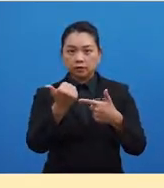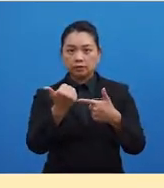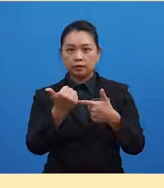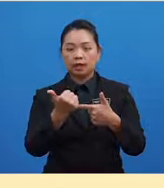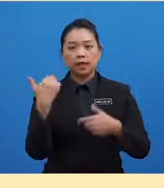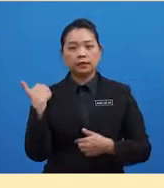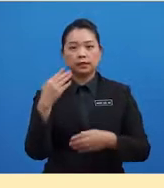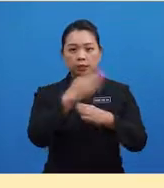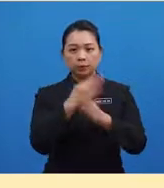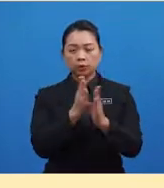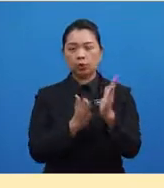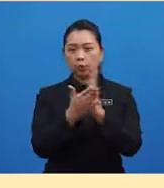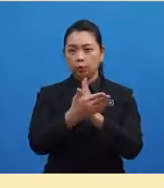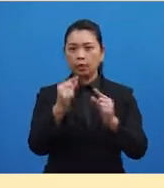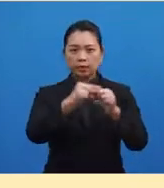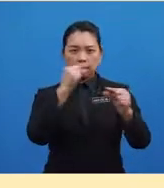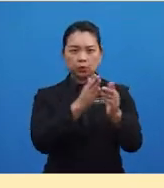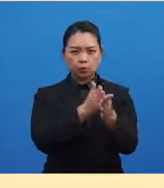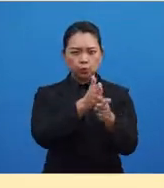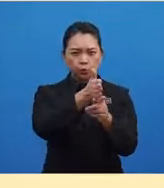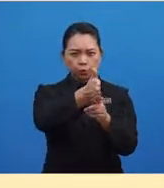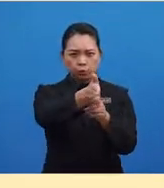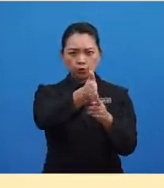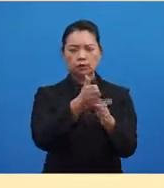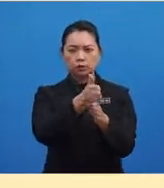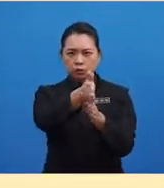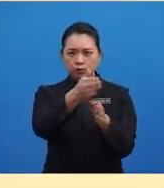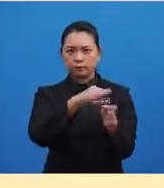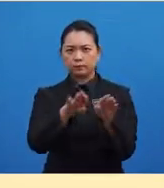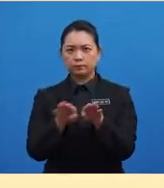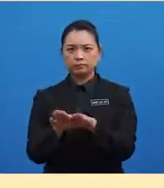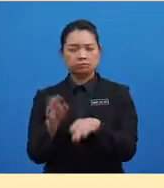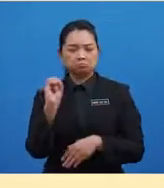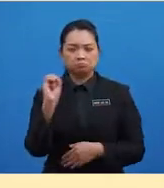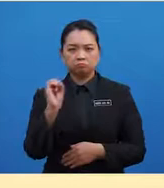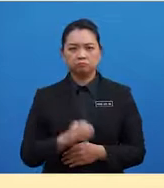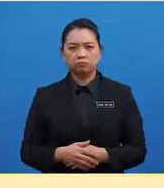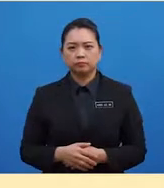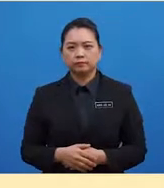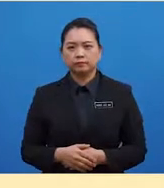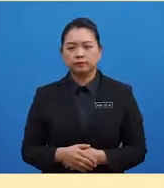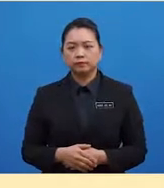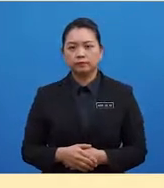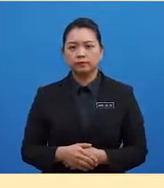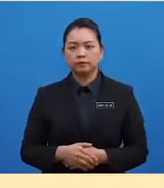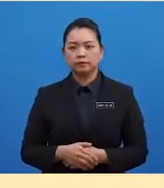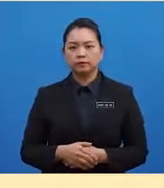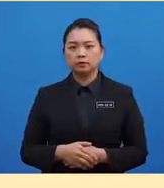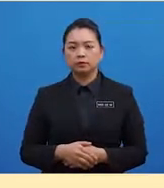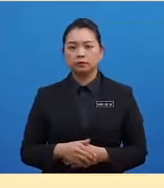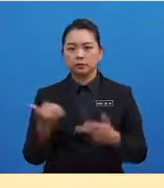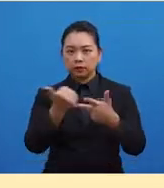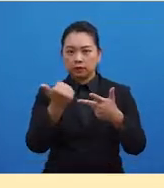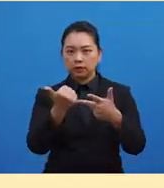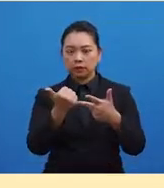tersebut dibentuk oleh garis lurus sebagai sisinya? Tidak. Yang ketiga, tidak mempunyai sisi yang